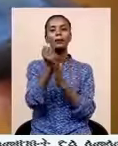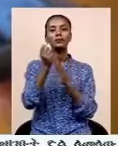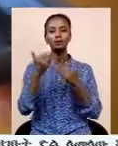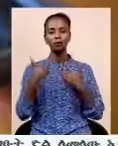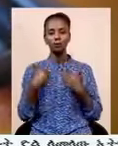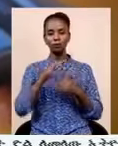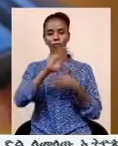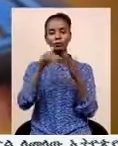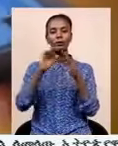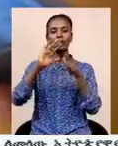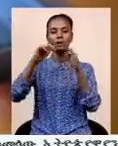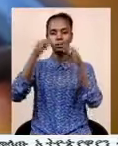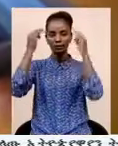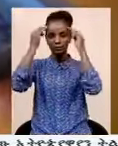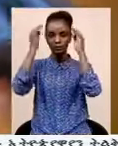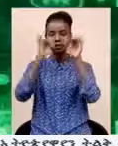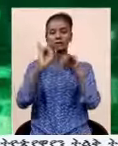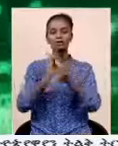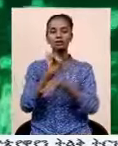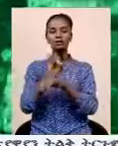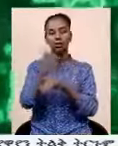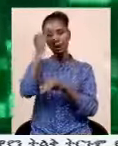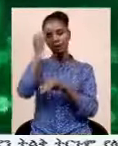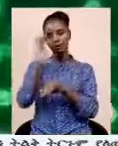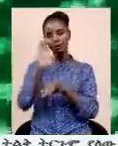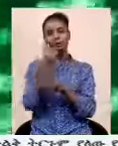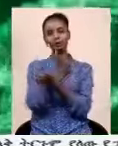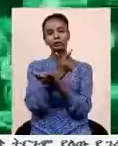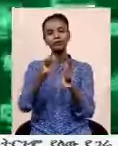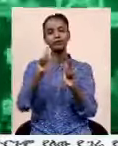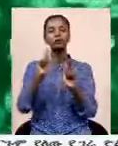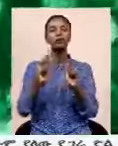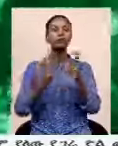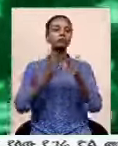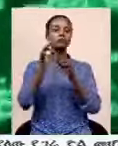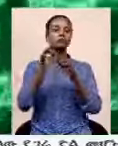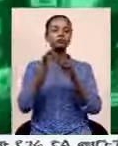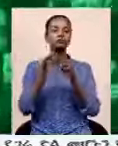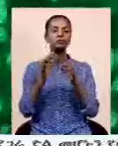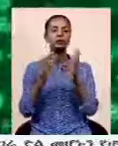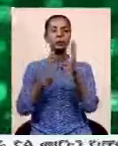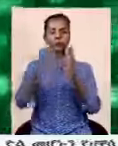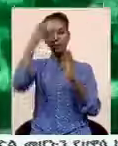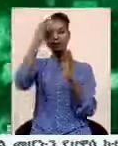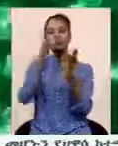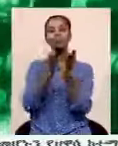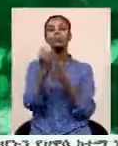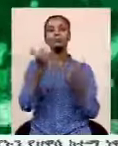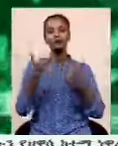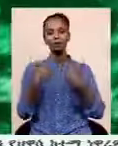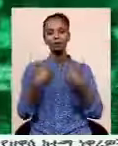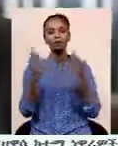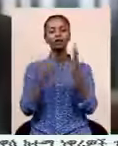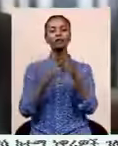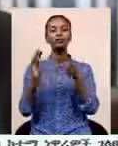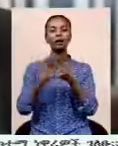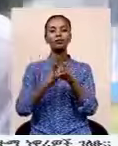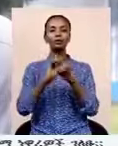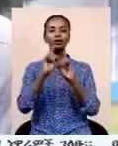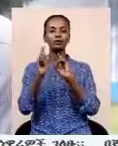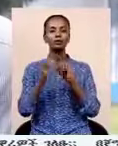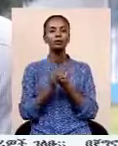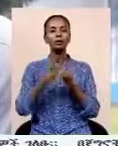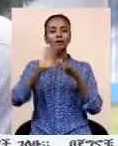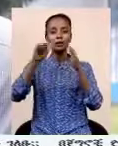ሁሉ ጠቅላይ ሚኒስትሩም እንደ ዜጋ ሐሳባቸውን በነጻነት የመግለጽ ህገ መንግስታዊ መብት እንዳላቸውም የህግ ባለሙያው ተናግረዋል።